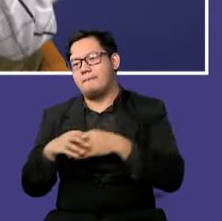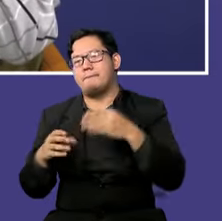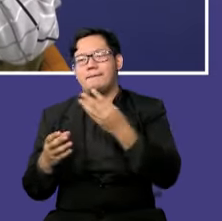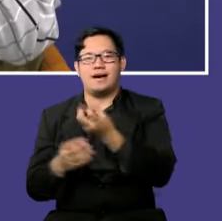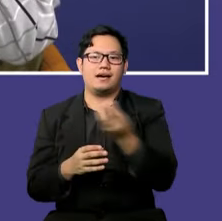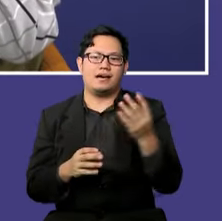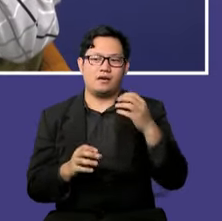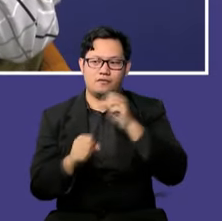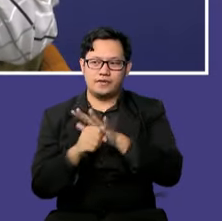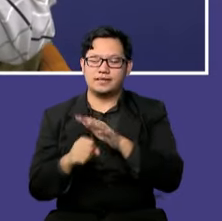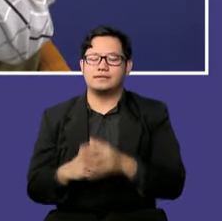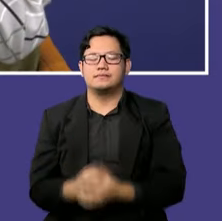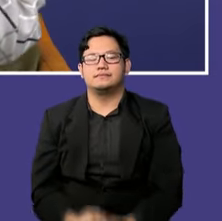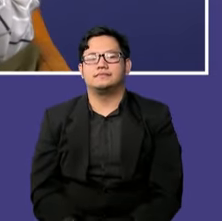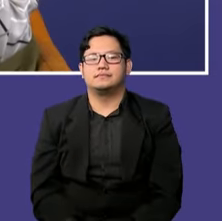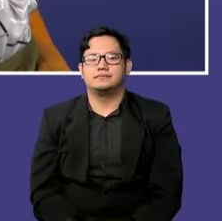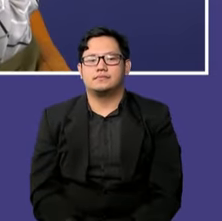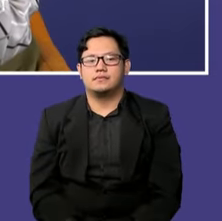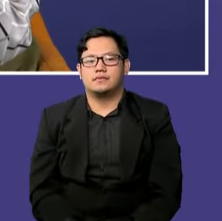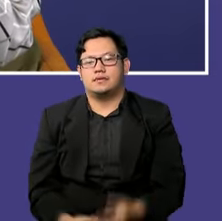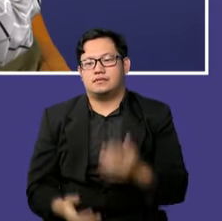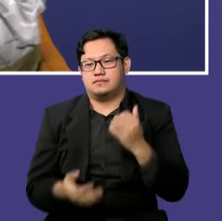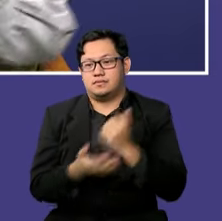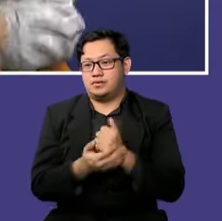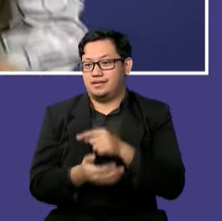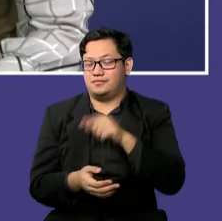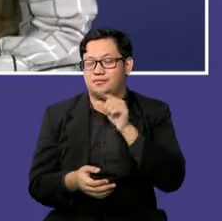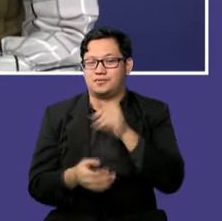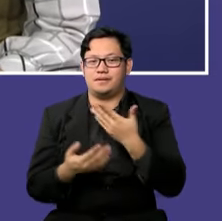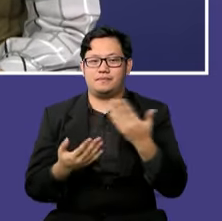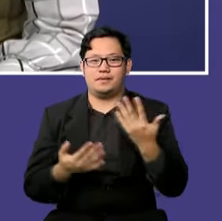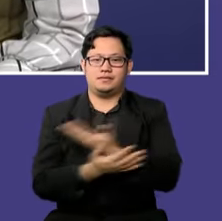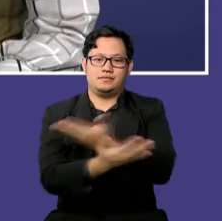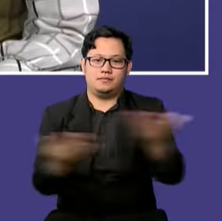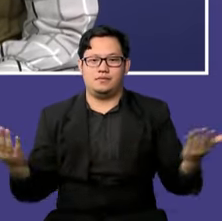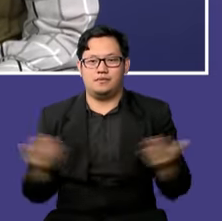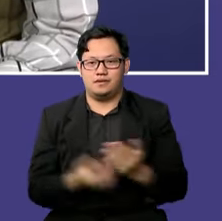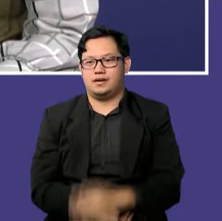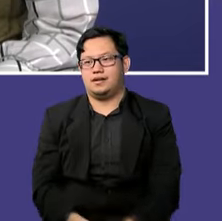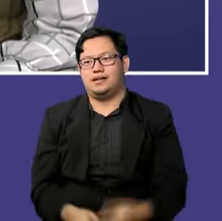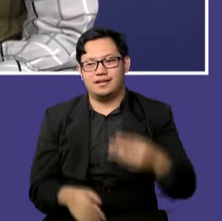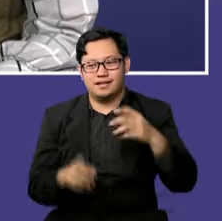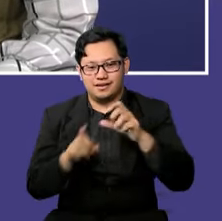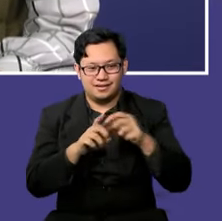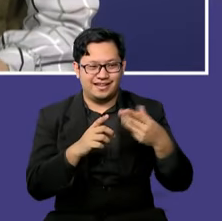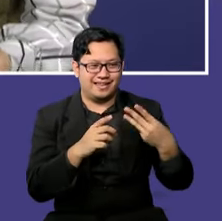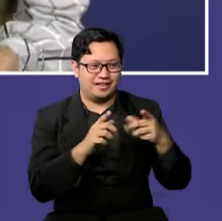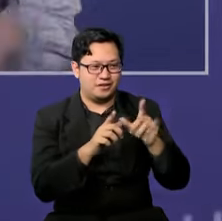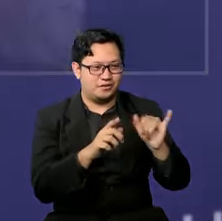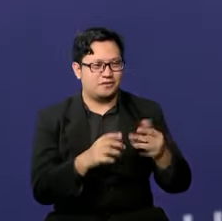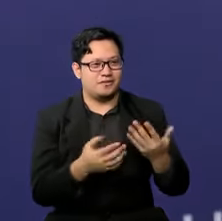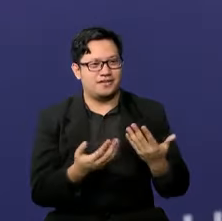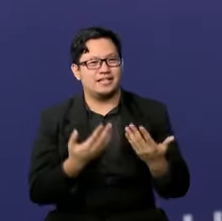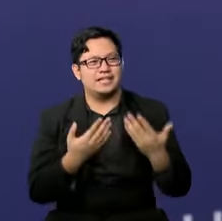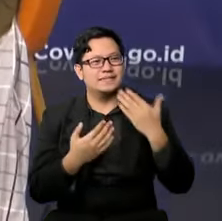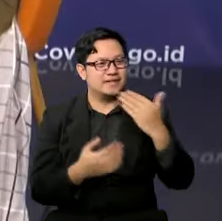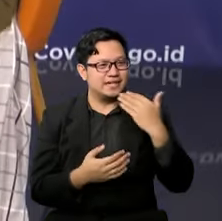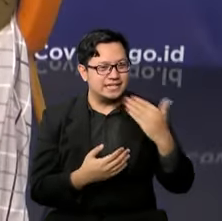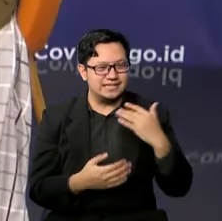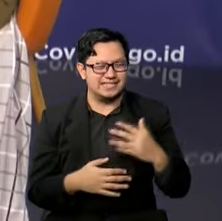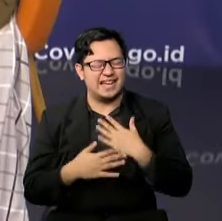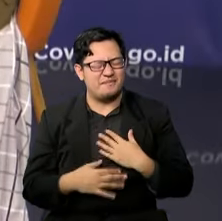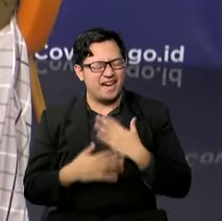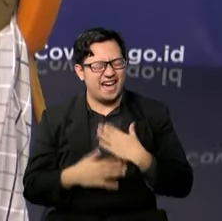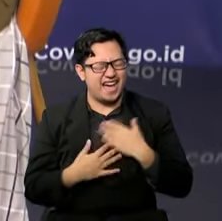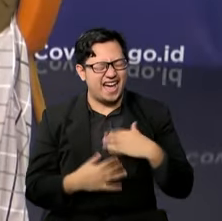semua jurnalis lain dan sebetulnya buat pemirsa semua kan Mbak Dewi Terima kasih banyak lomba Dewi sabar ya Mbak ngadapin kita berdua